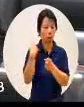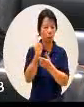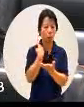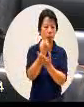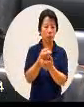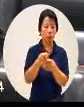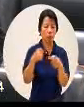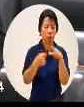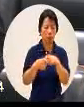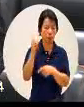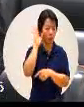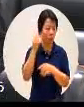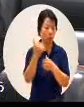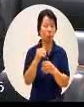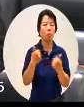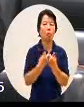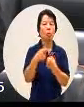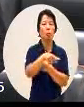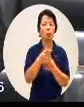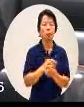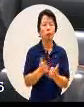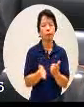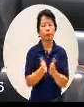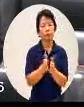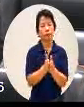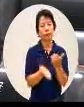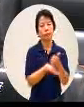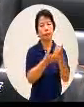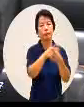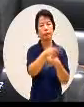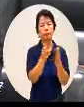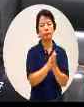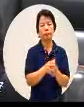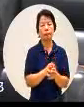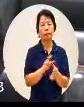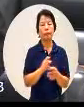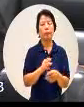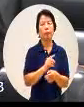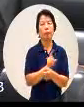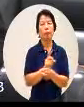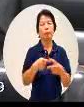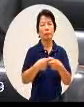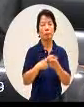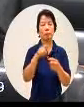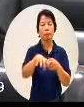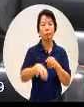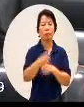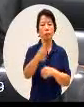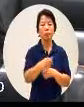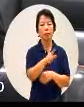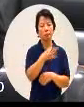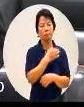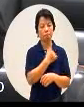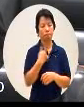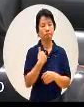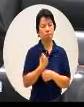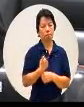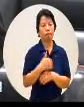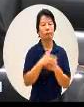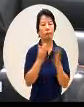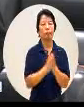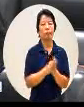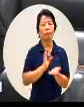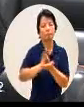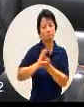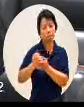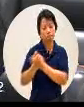必須在這裡誇獎李穆森局長如果做局長他實在叫做很能幹的局長用心